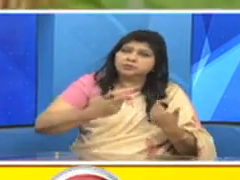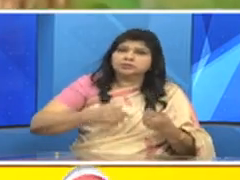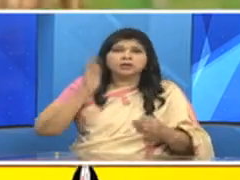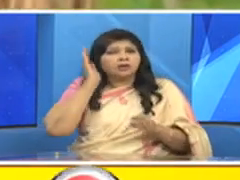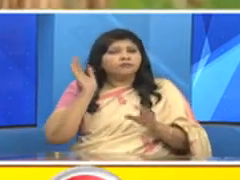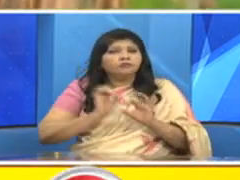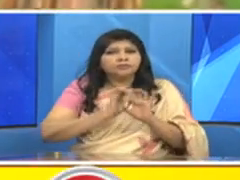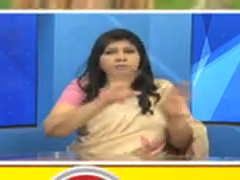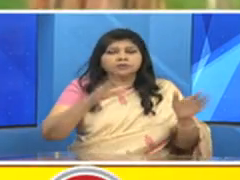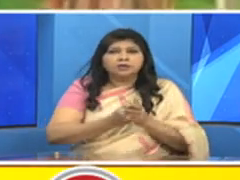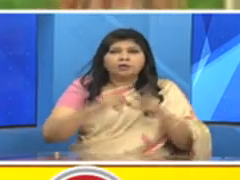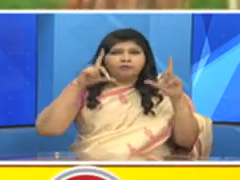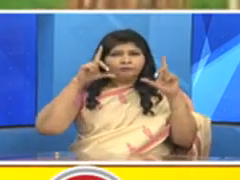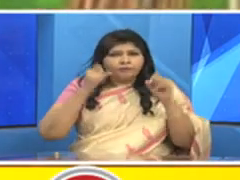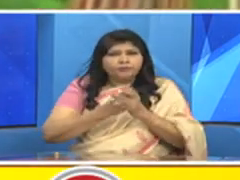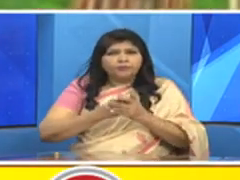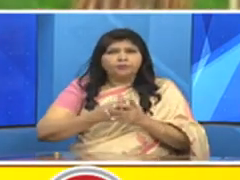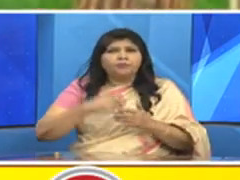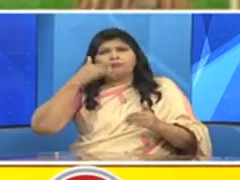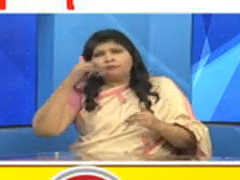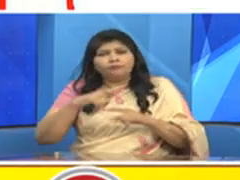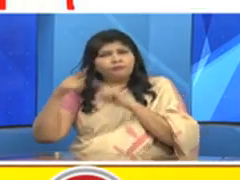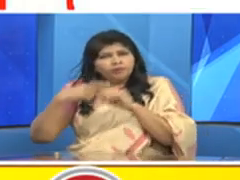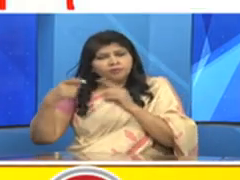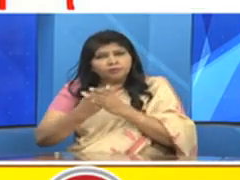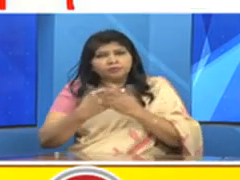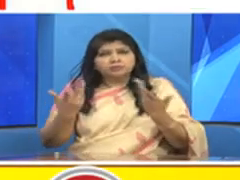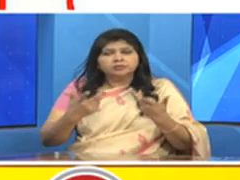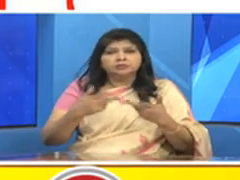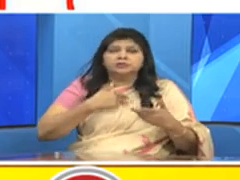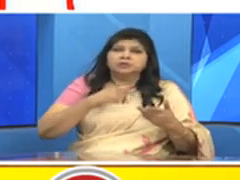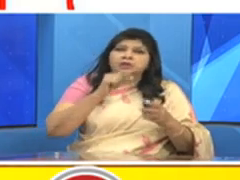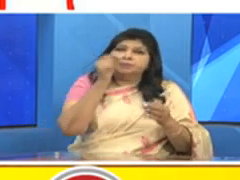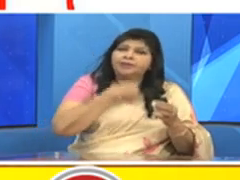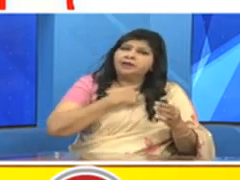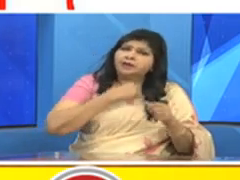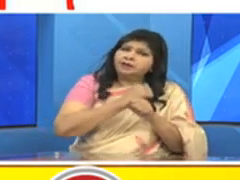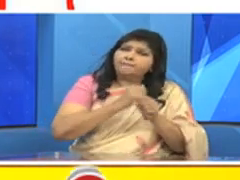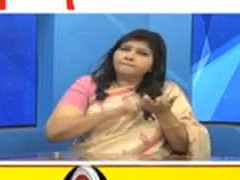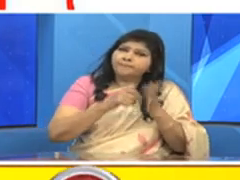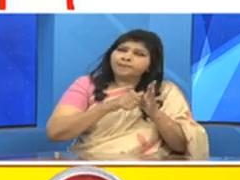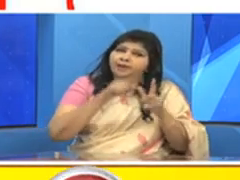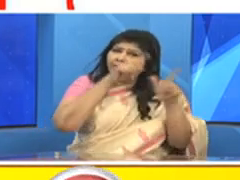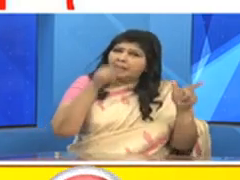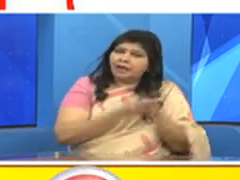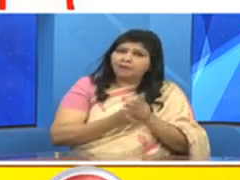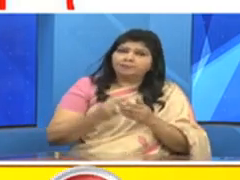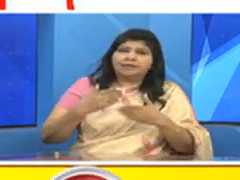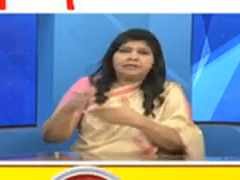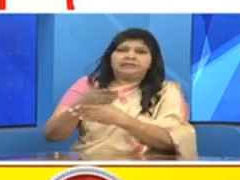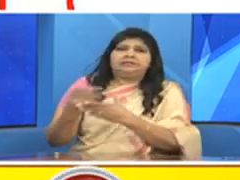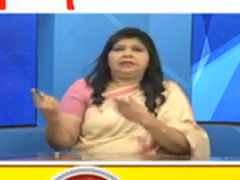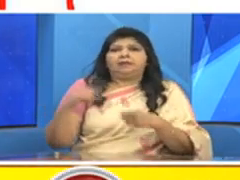कहानियां, फोटो एवं वीडियो हैशटैग जल शक्ति फॉर इंडिया उस पर जरूर शेयर